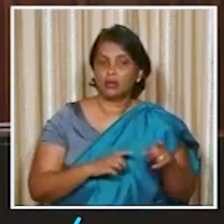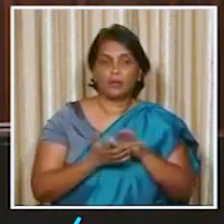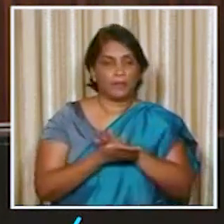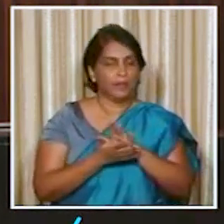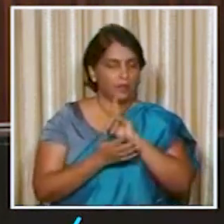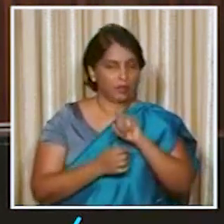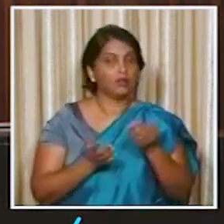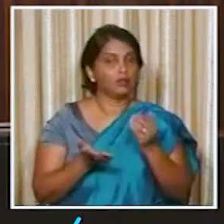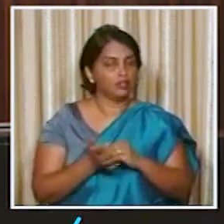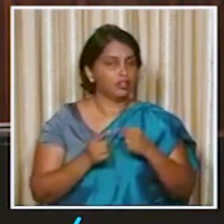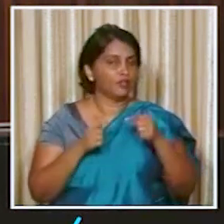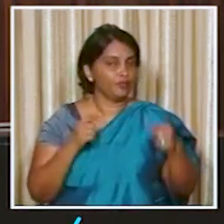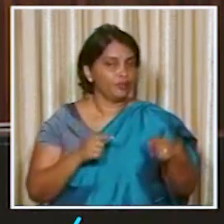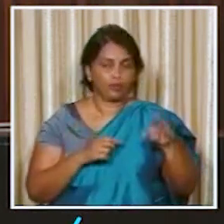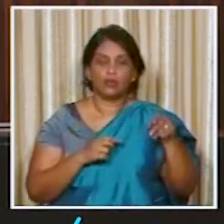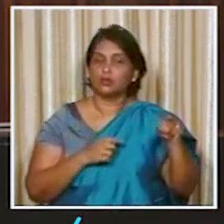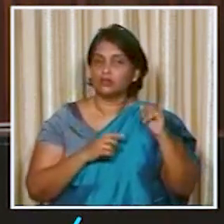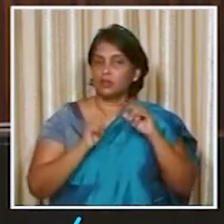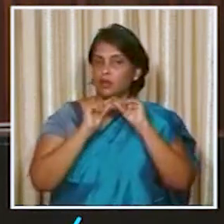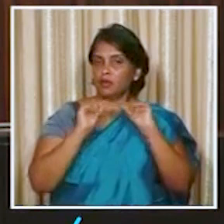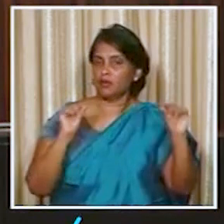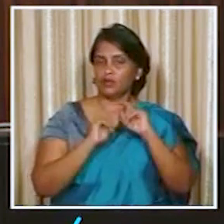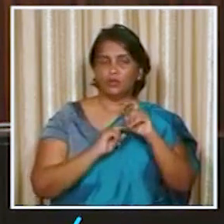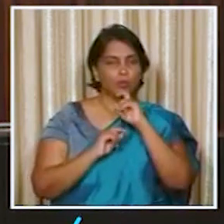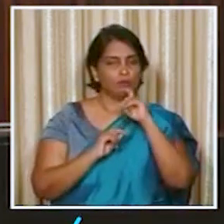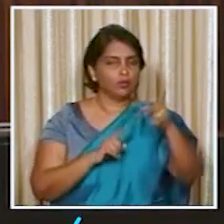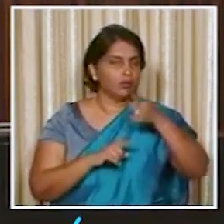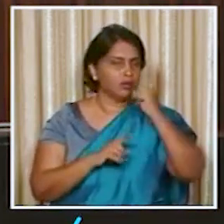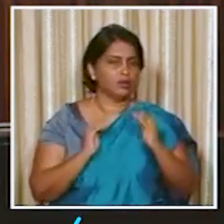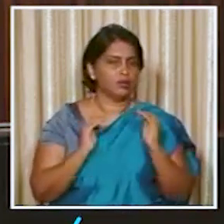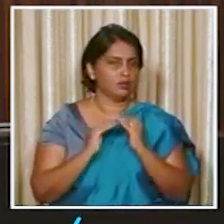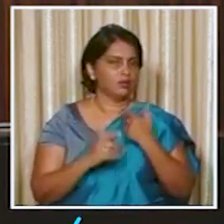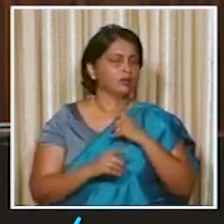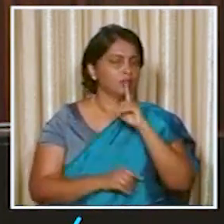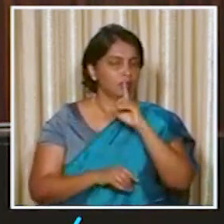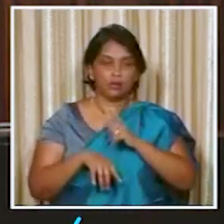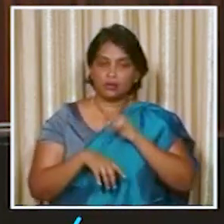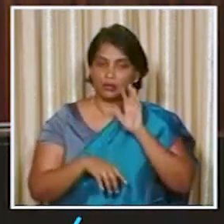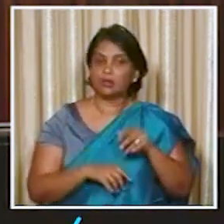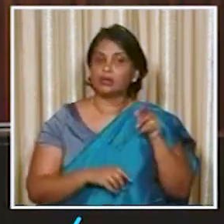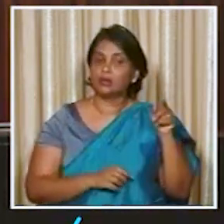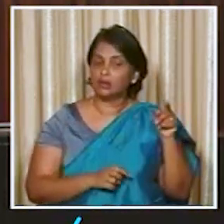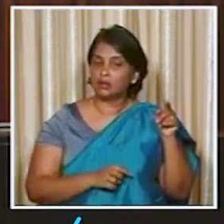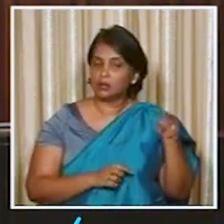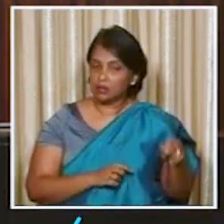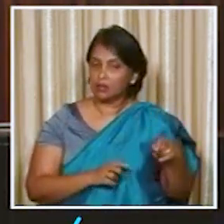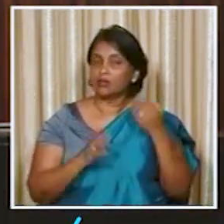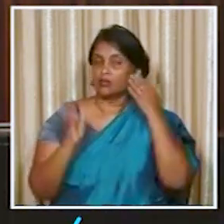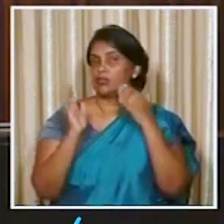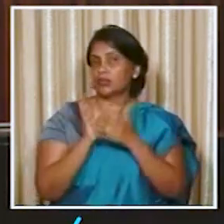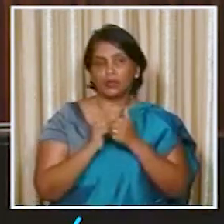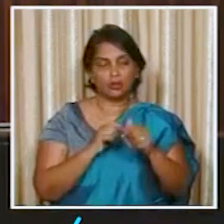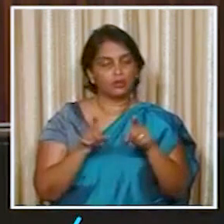පැහැදිලිව ඇත තවද විපක්ෂයේ විසින් යම් මගන්ති ශ්‍රේෂ්ඨාධිකරණයේ නියෝගයට පටහැනි බව කී අවස්ථාවේ ඊට අවධානය යොමු